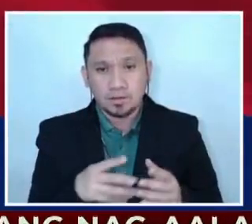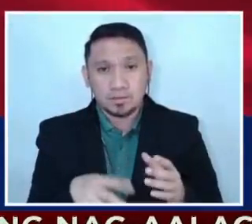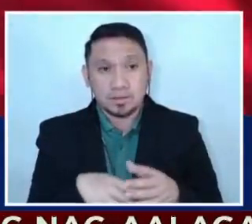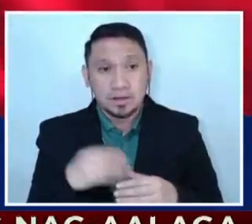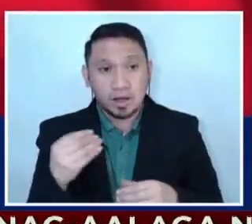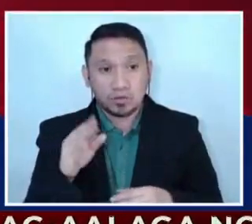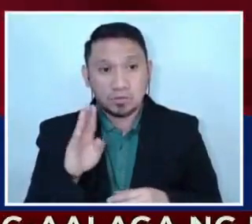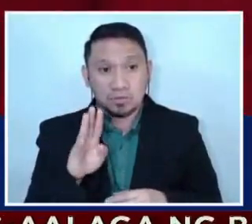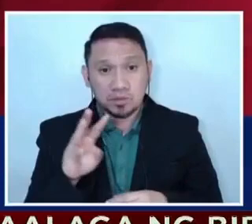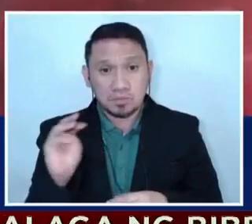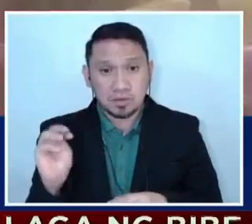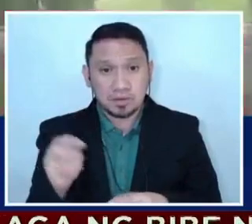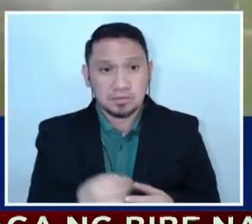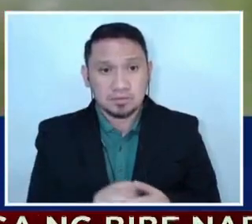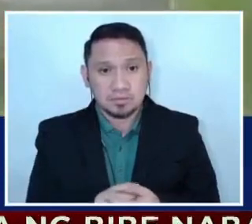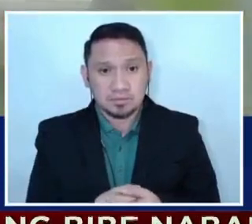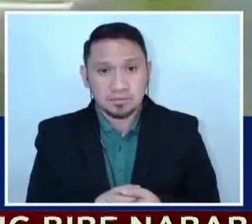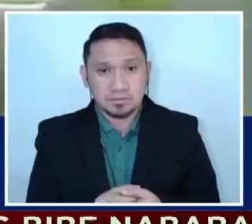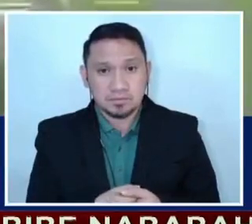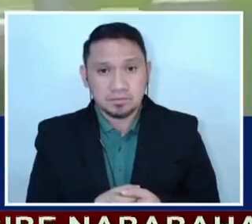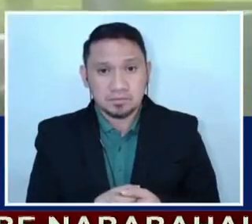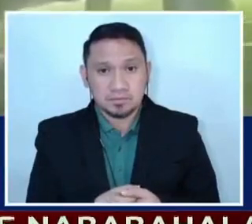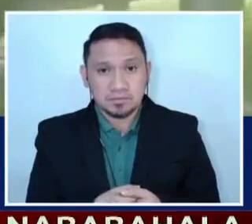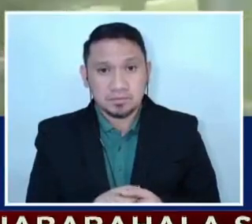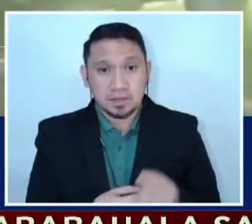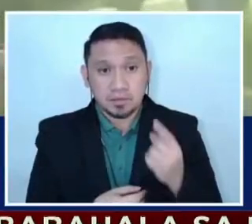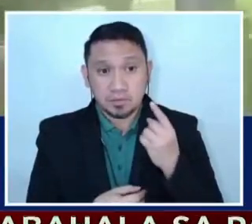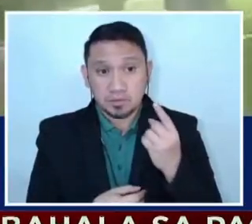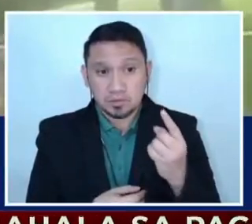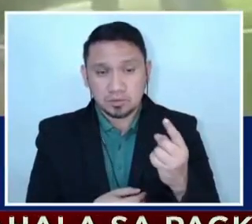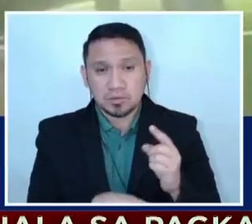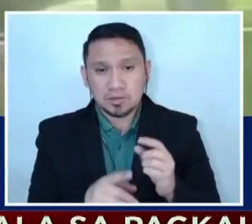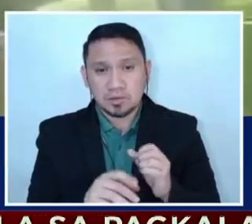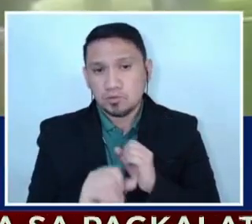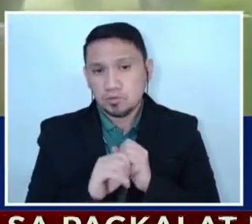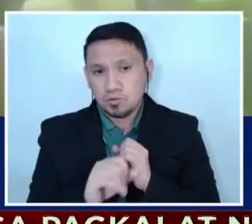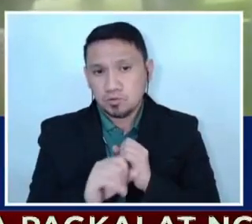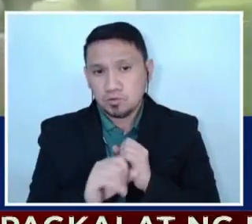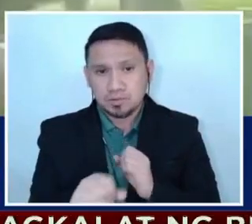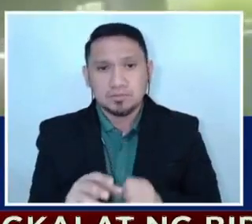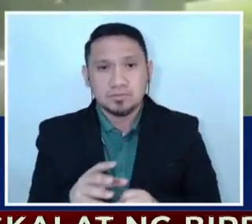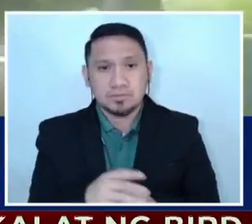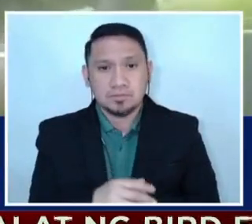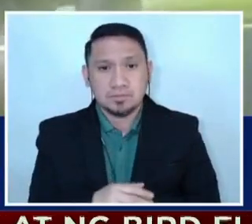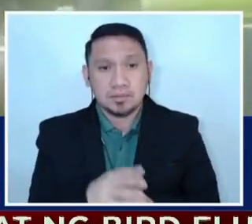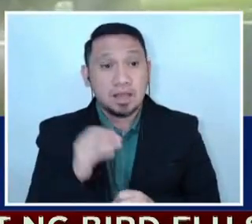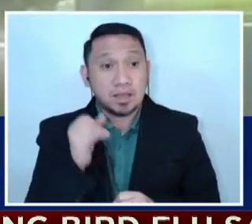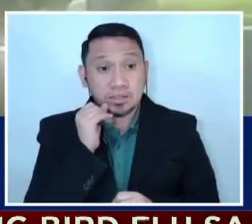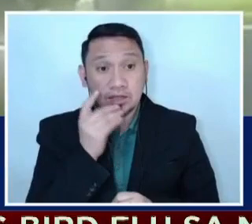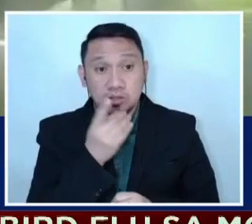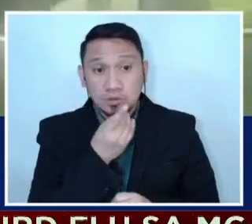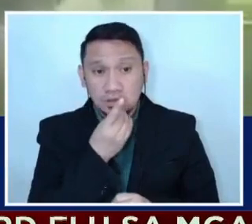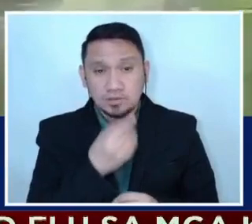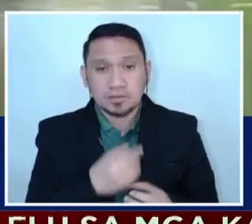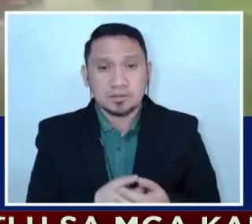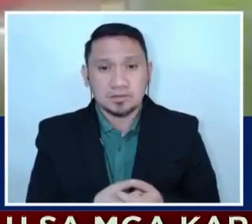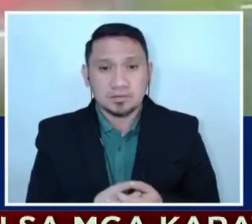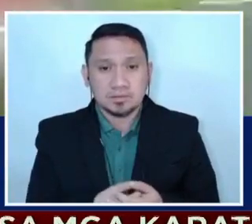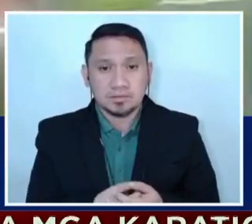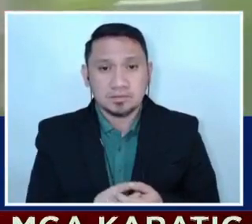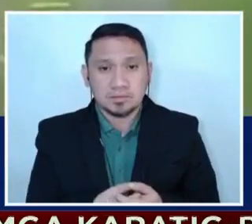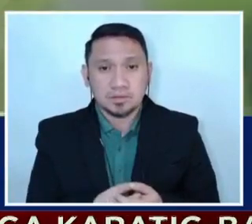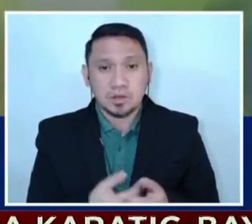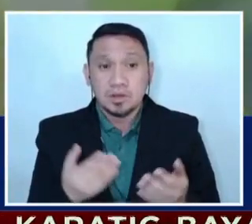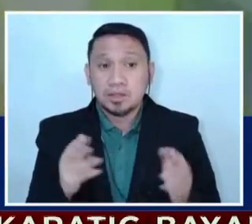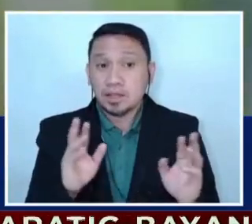Ferdinand Marcos Jr. Mag-isang nangampanya si Marcos, ang kanyang running mate na si Davao City Mayor Sara Duterte,